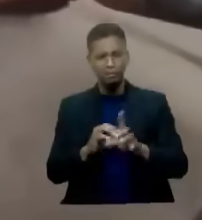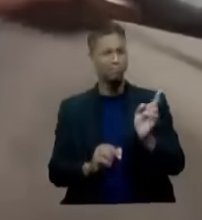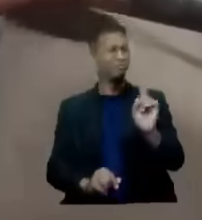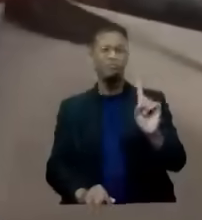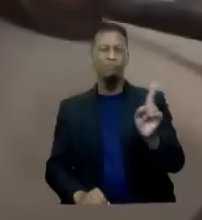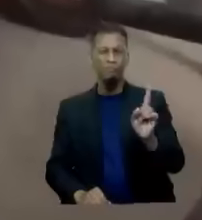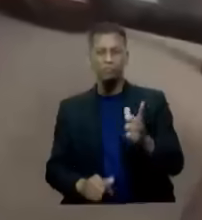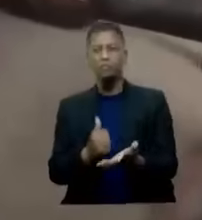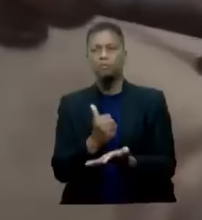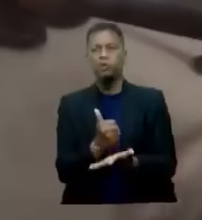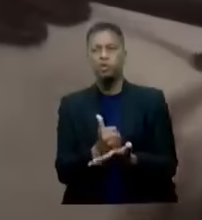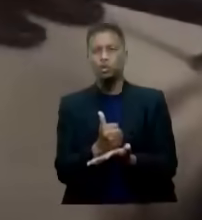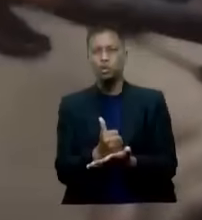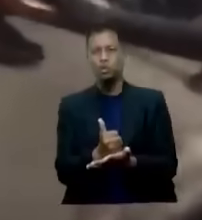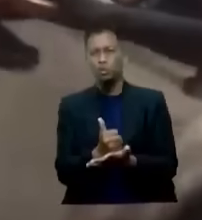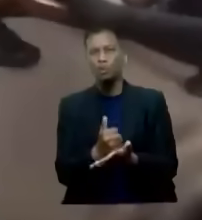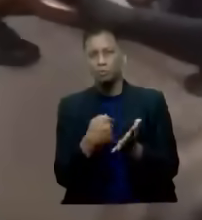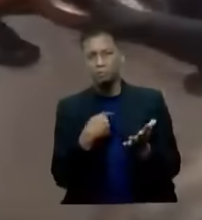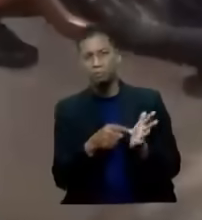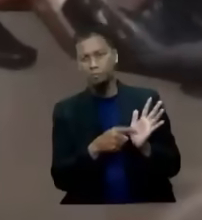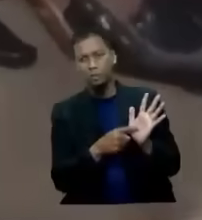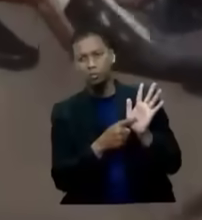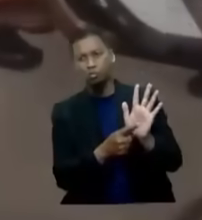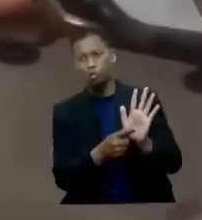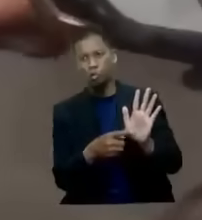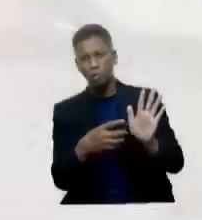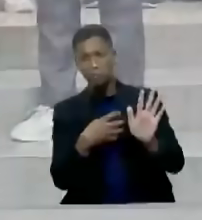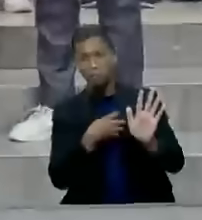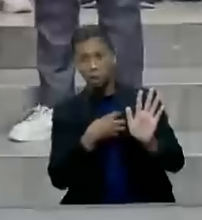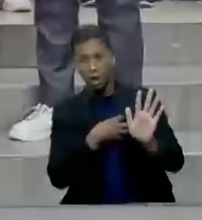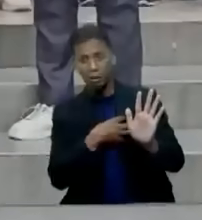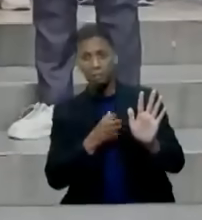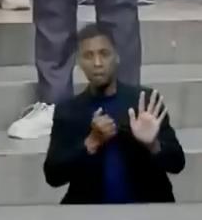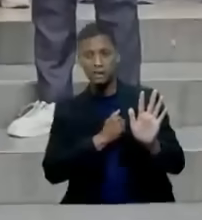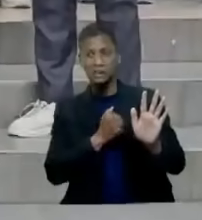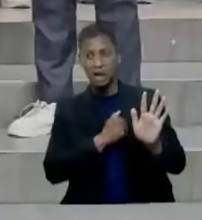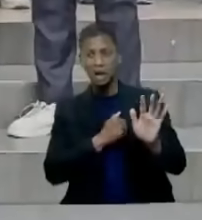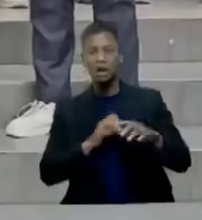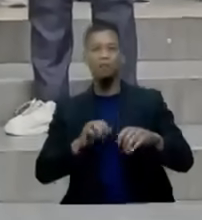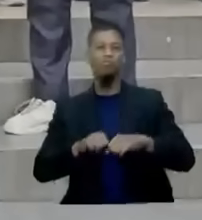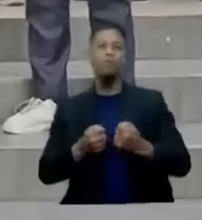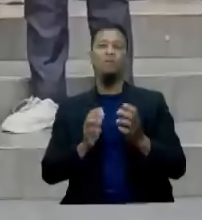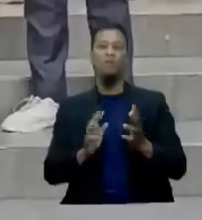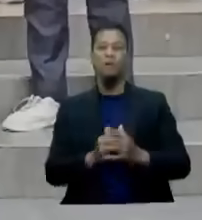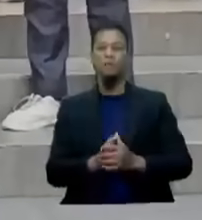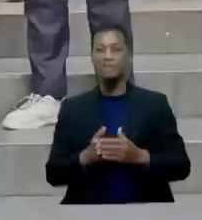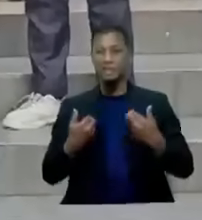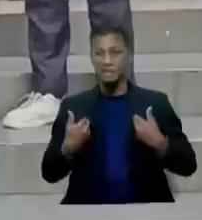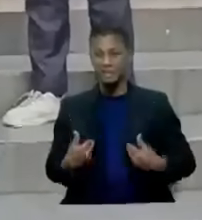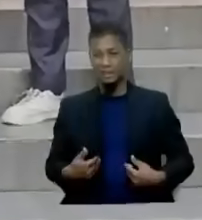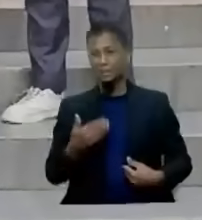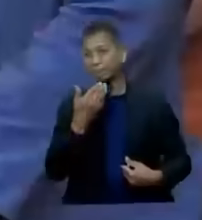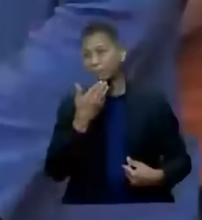sebagai bingkai dari seluruh moralitas bangsa ini untuk menjalankan demokrasi. Pernyataan sikap keprihatinan atas kemunduran